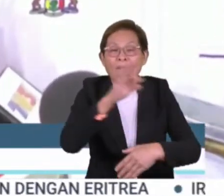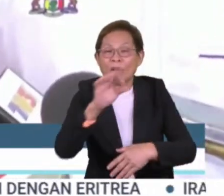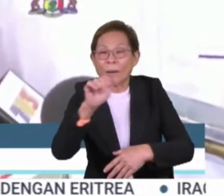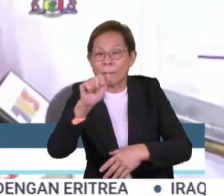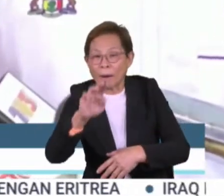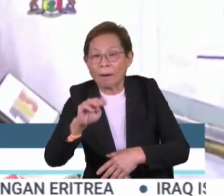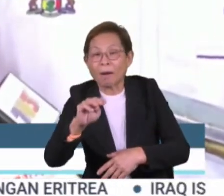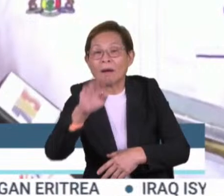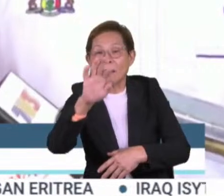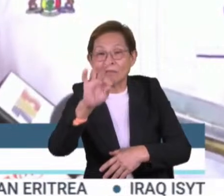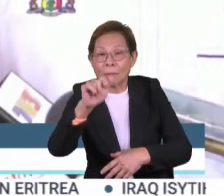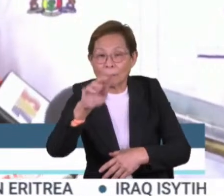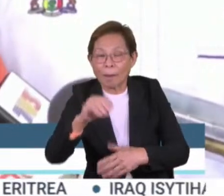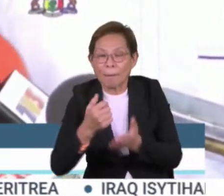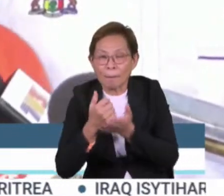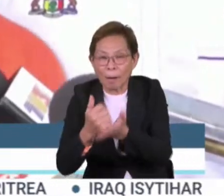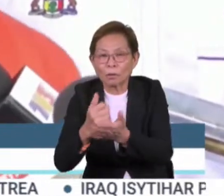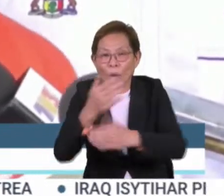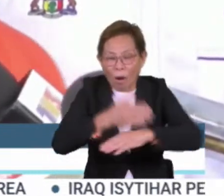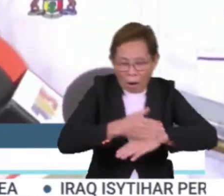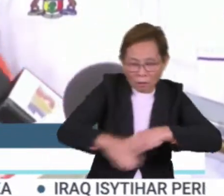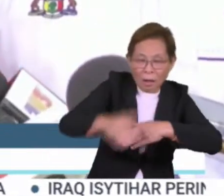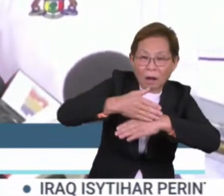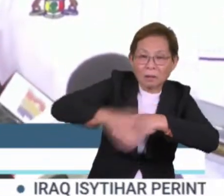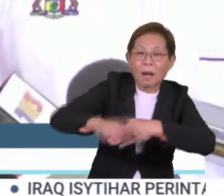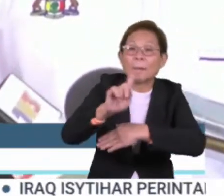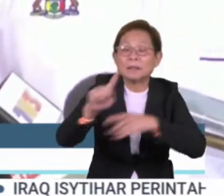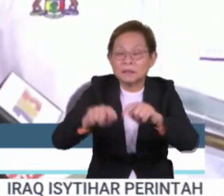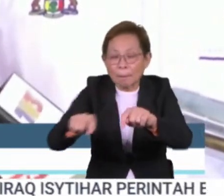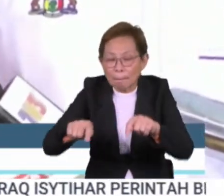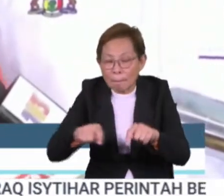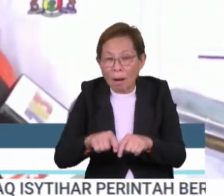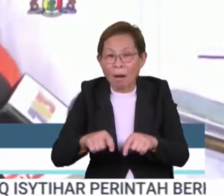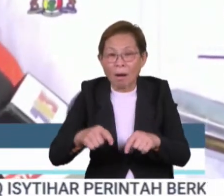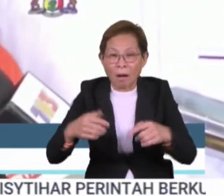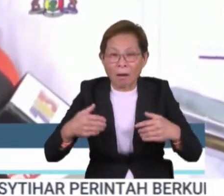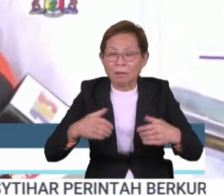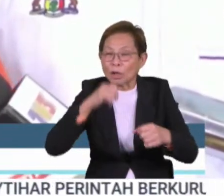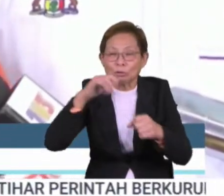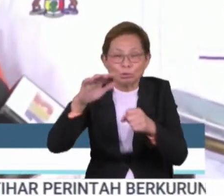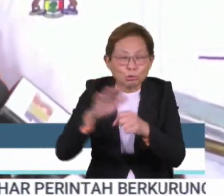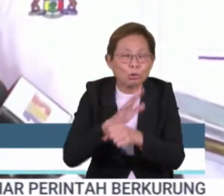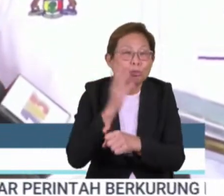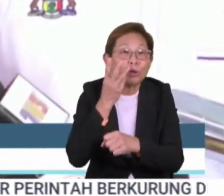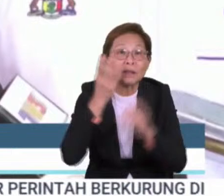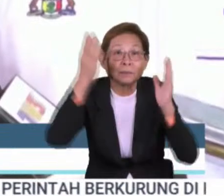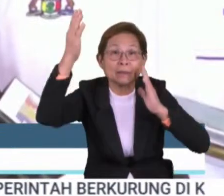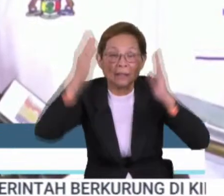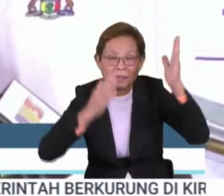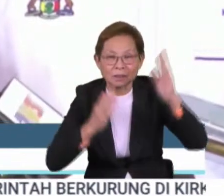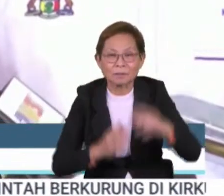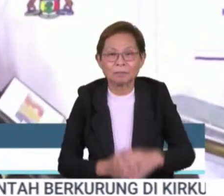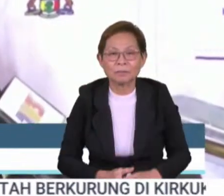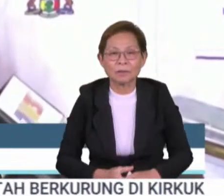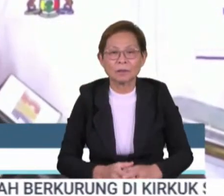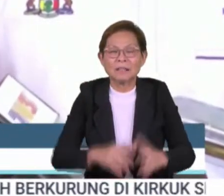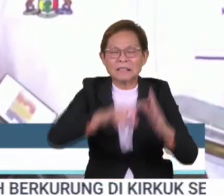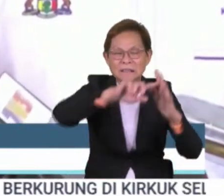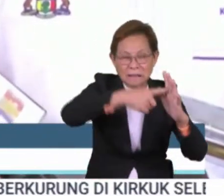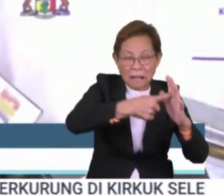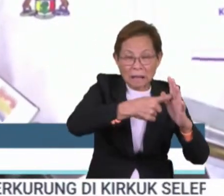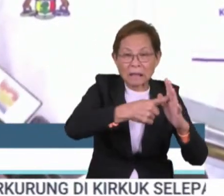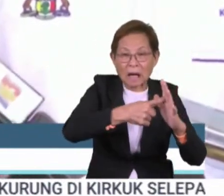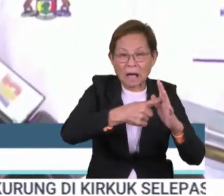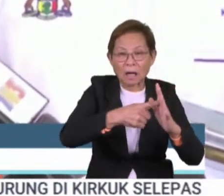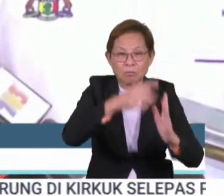semuanya akan membantu untuk mereka menghantar di mana tempat-tempat yang berlaku kekurangan beras tempatan. Dan penguatkuasaan akan